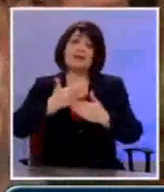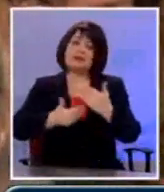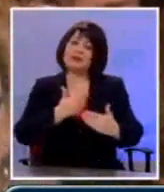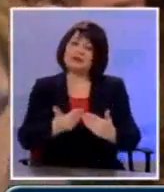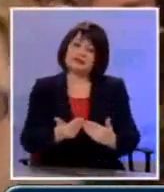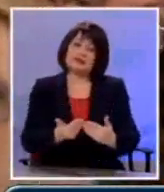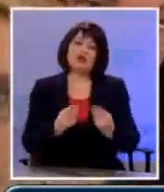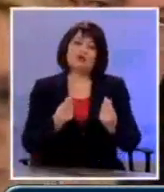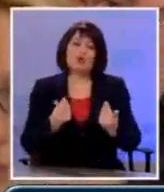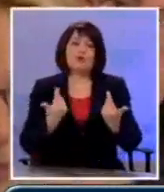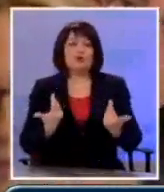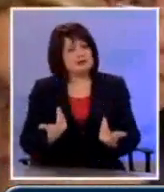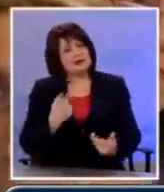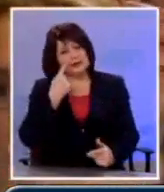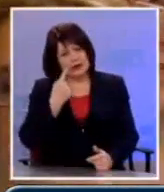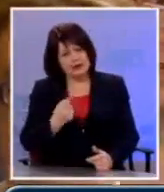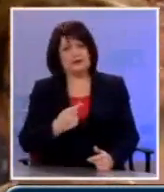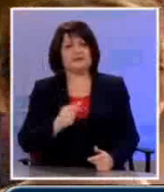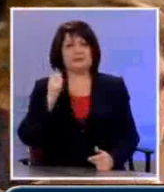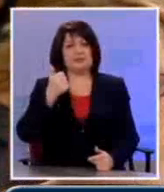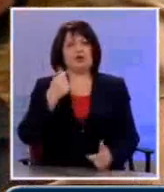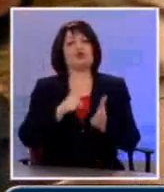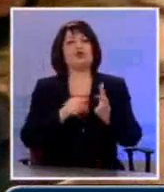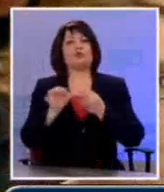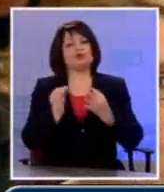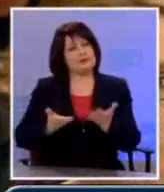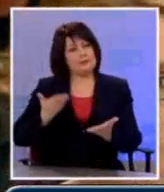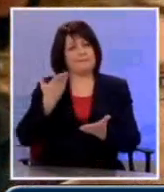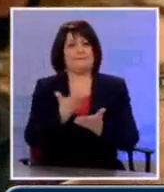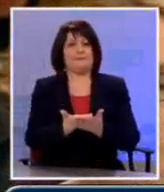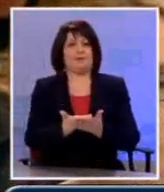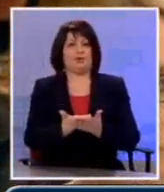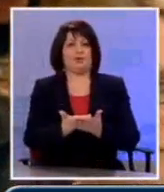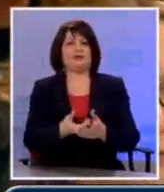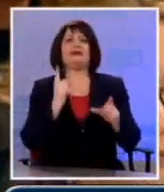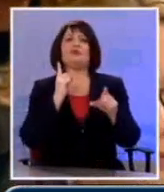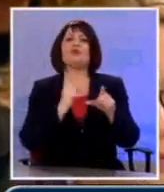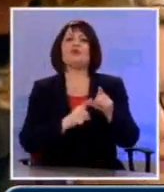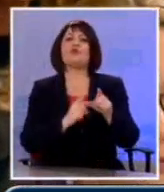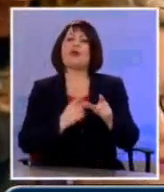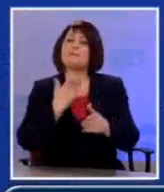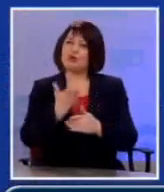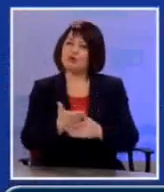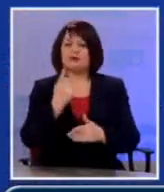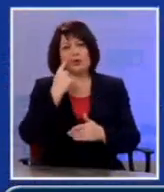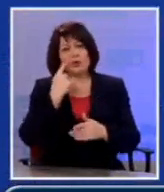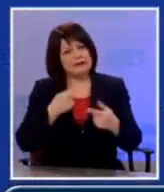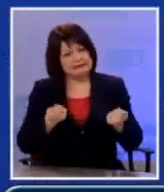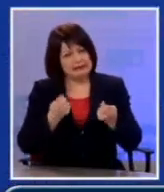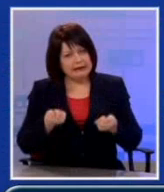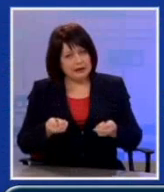που θα ακολουθηθεί και για την πρώτη πρόταση νόμου που έχει κατατεθεί από το Κομμουνιστικό Κόμμα Ελλάδος και επίσης